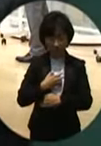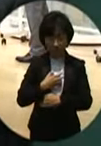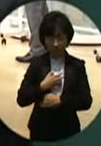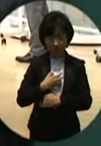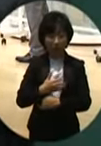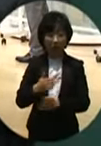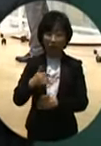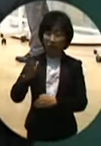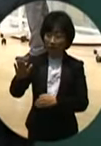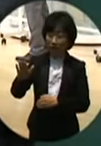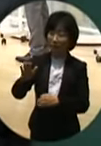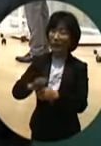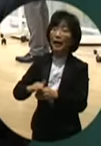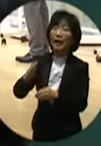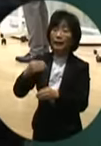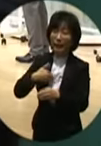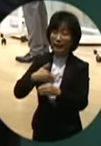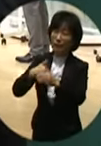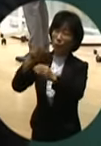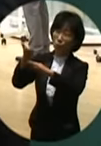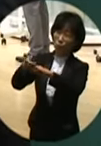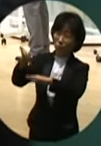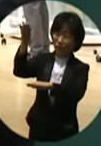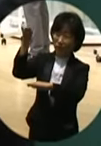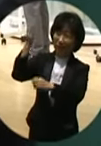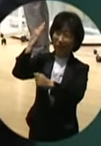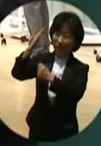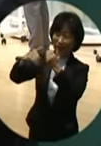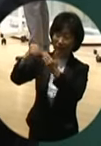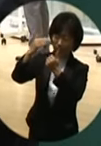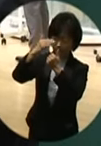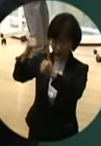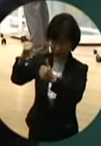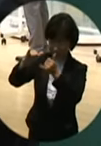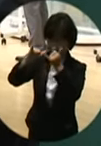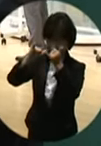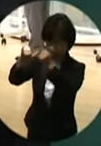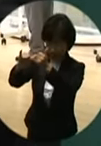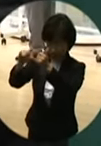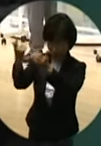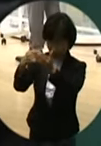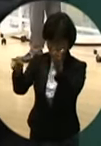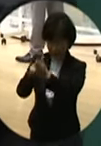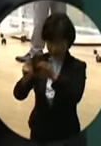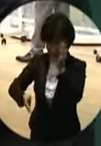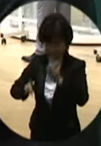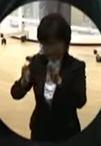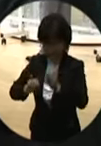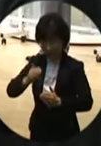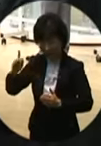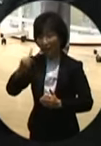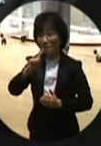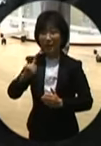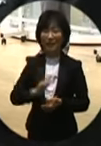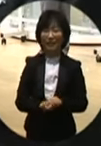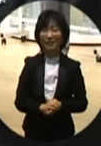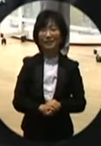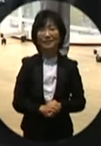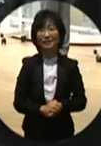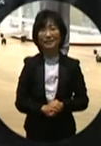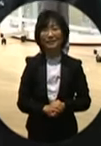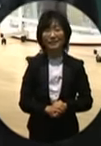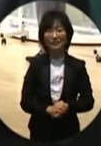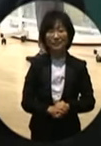위에서 부르신 부름의 상을 간다 이렇게 했어요? So why do you think Paul said I am straining towards what is ahead? 모든